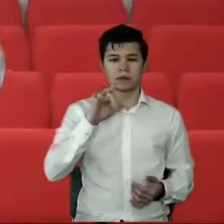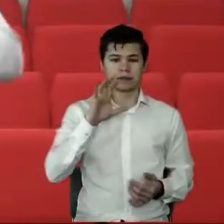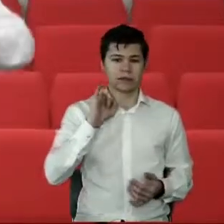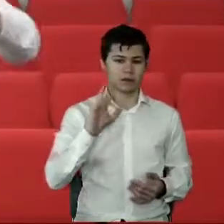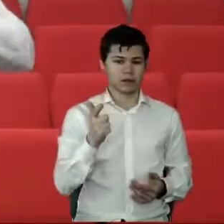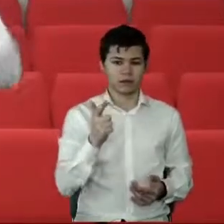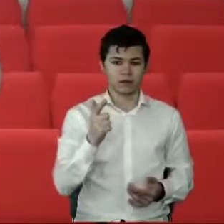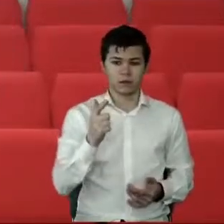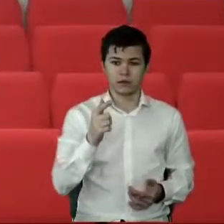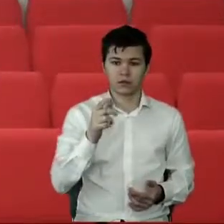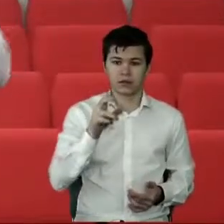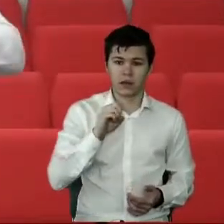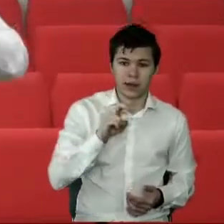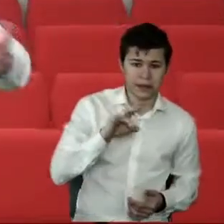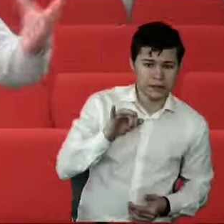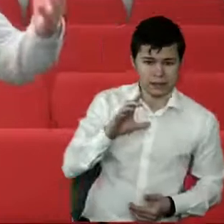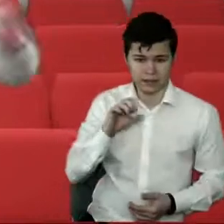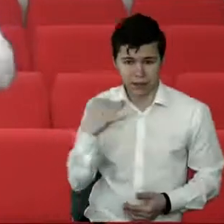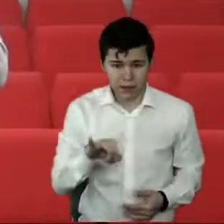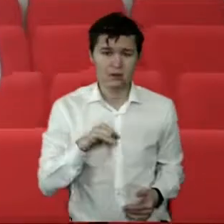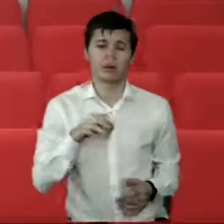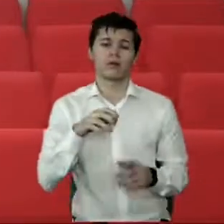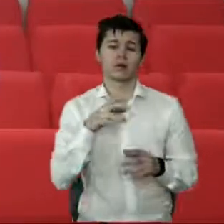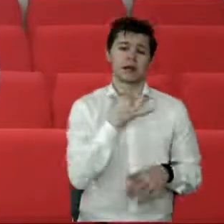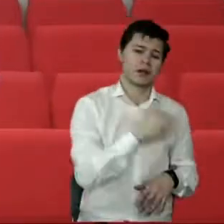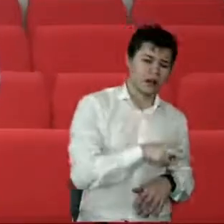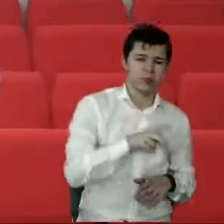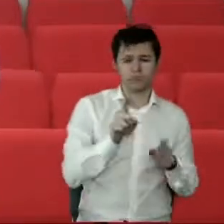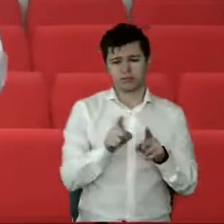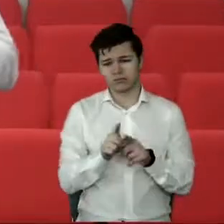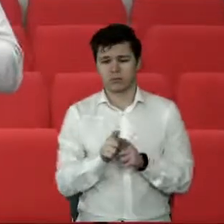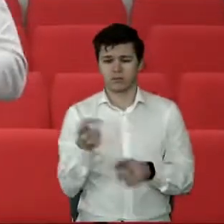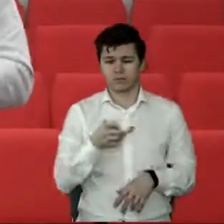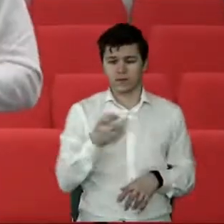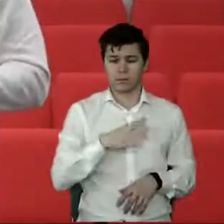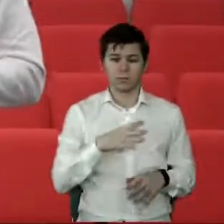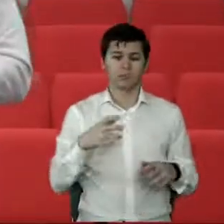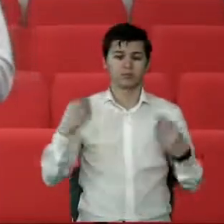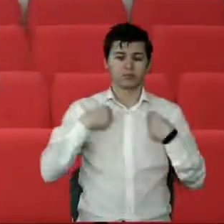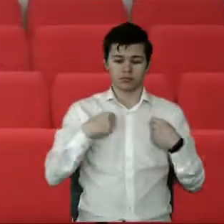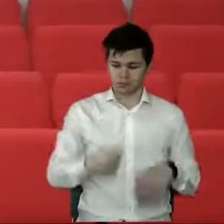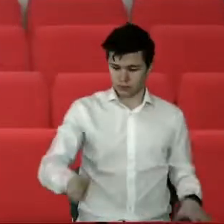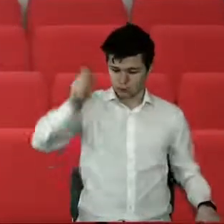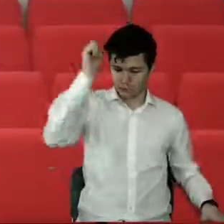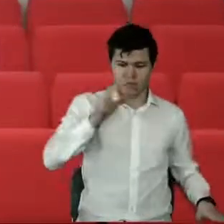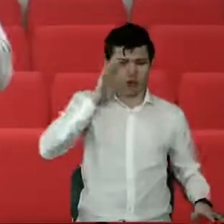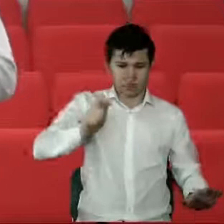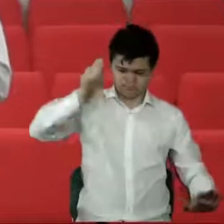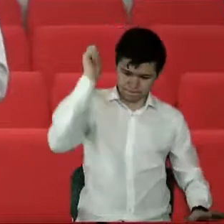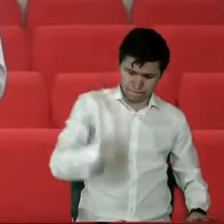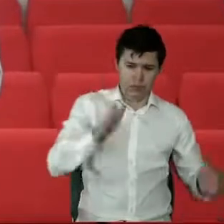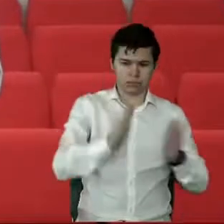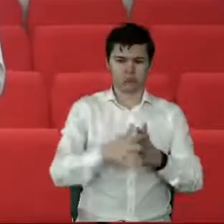Иорданский поток, и они тоже перешли посуху. Сначала Илья, а потом обратно Елисей. Ну, еще один пример. Это Иисус. Как уже